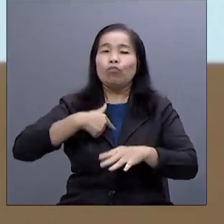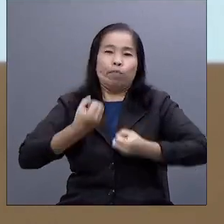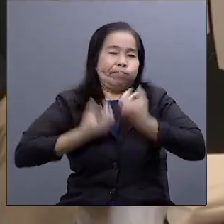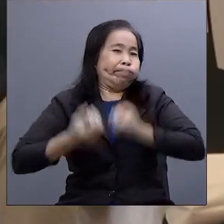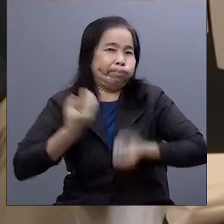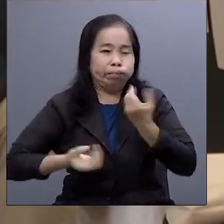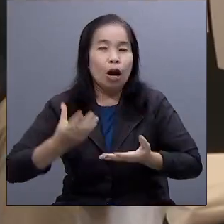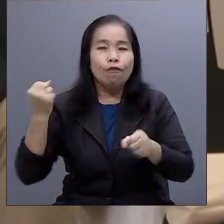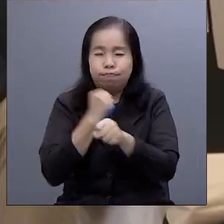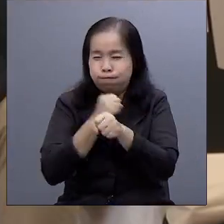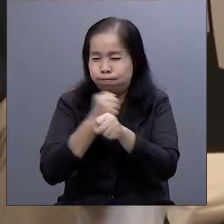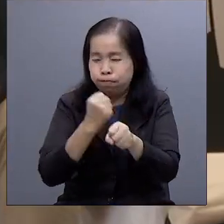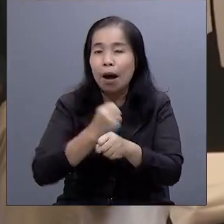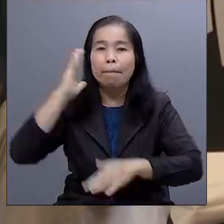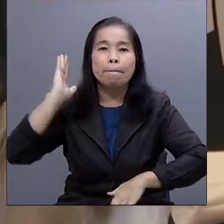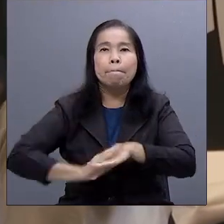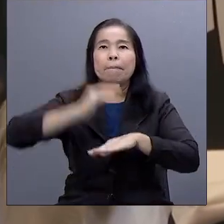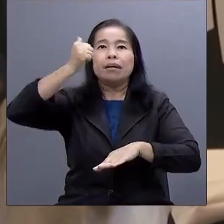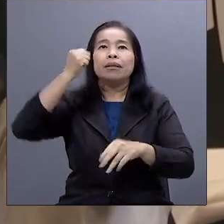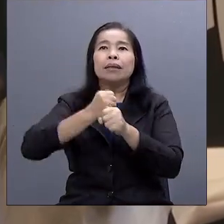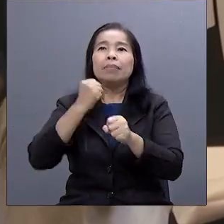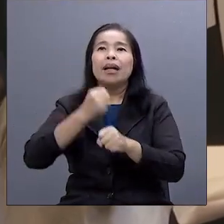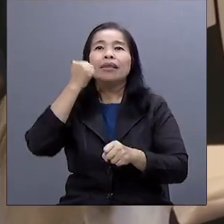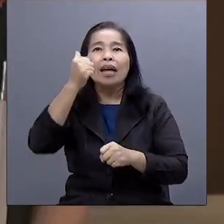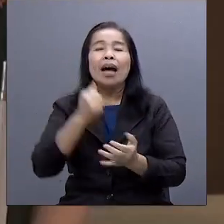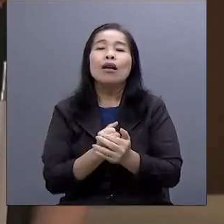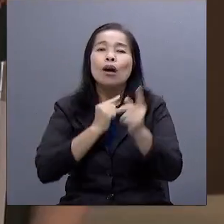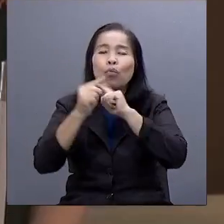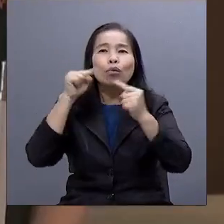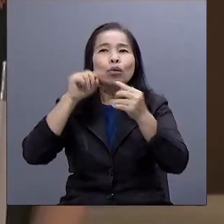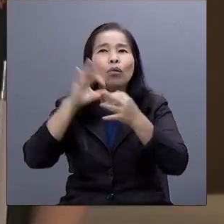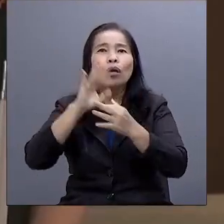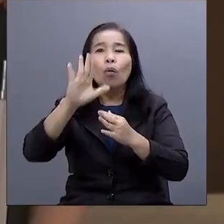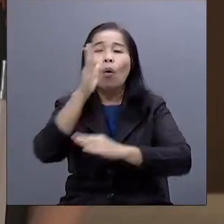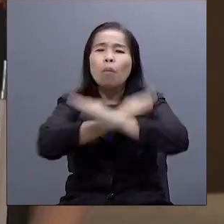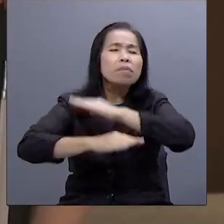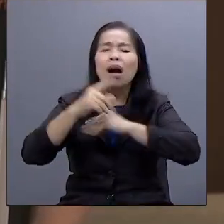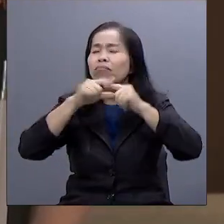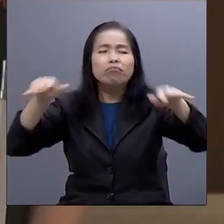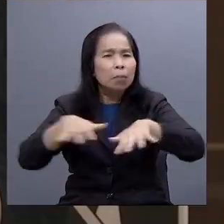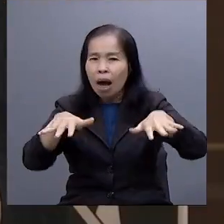จนกกเก่งเราคือคนททำงานได้เลยเราจะคยกเรื่ขความพิการเป็เรื่องปกติ